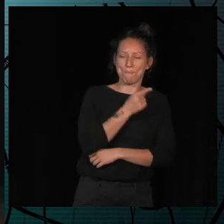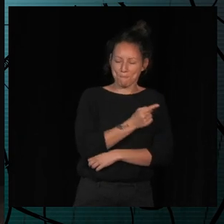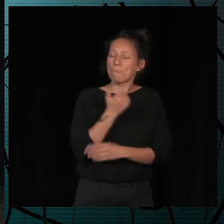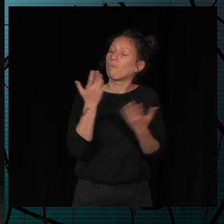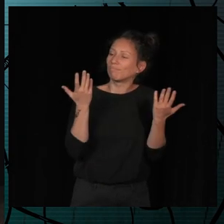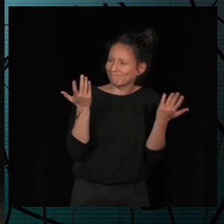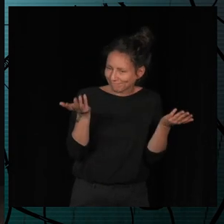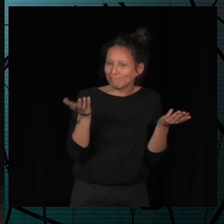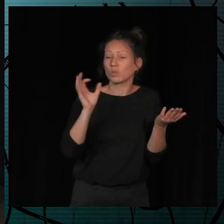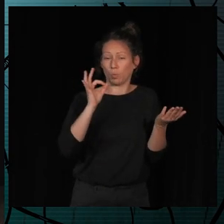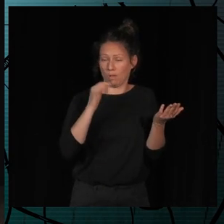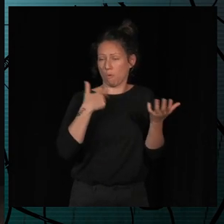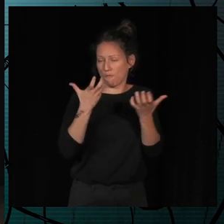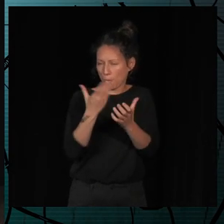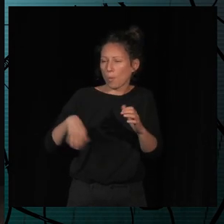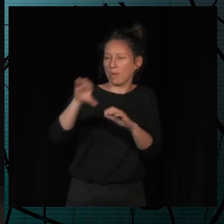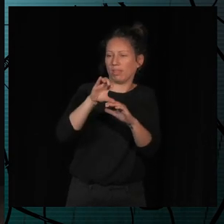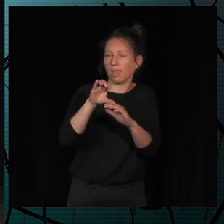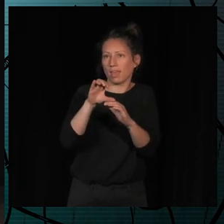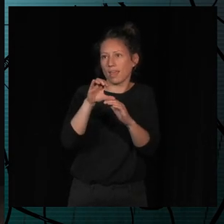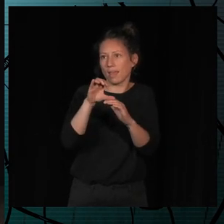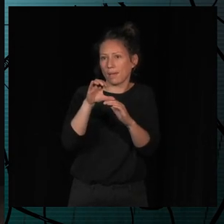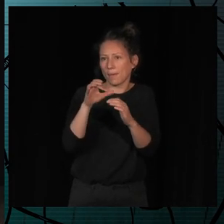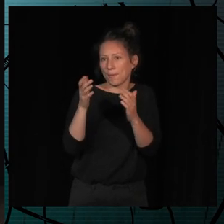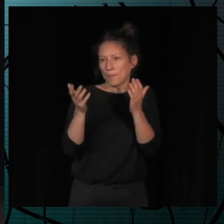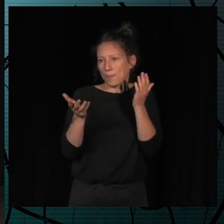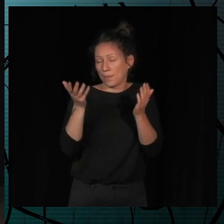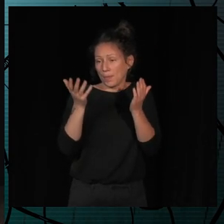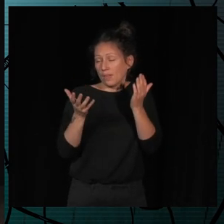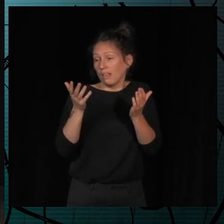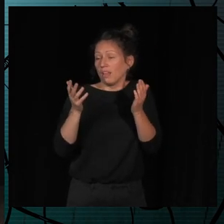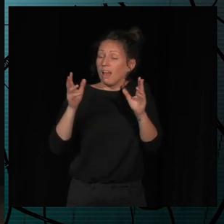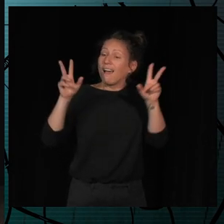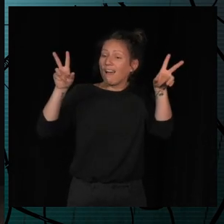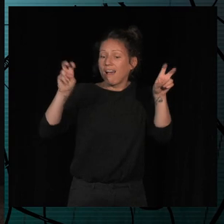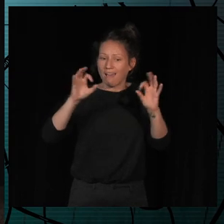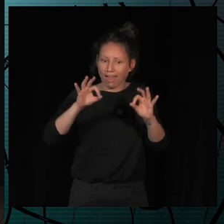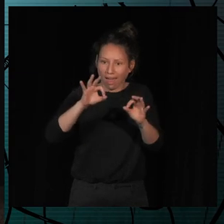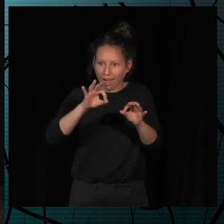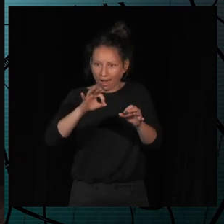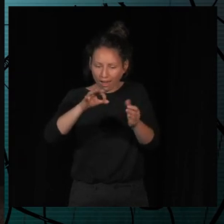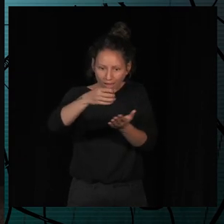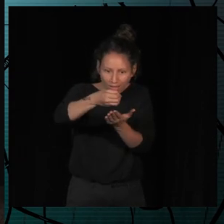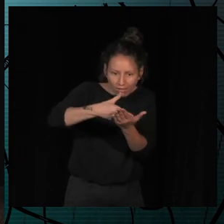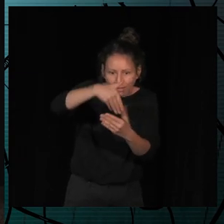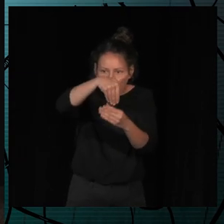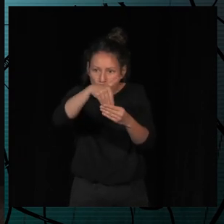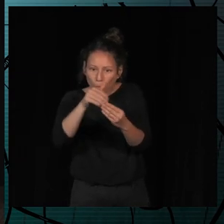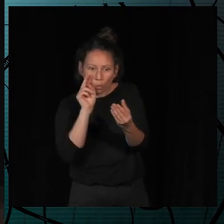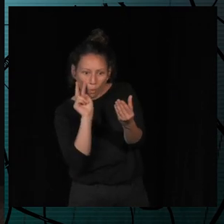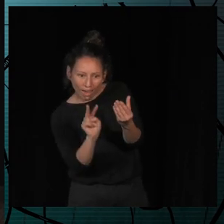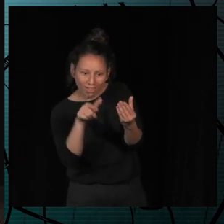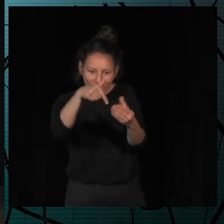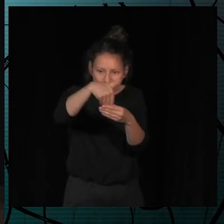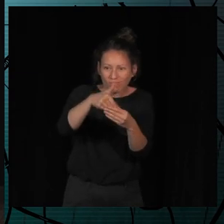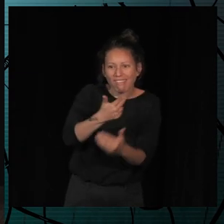par savoir au-delà du disons je comprends la question du qual qualitatif mais c'est de se dire qu'est-ce qu'on regarde sur l'écran et